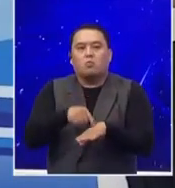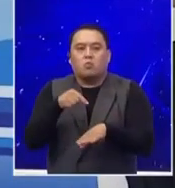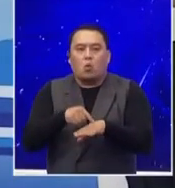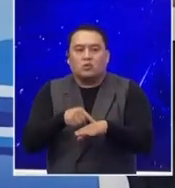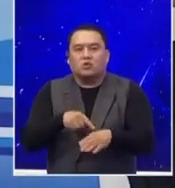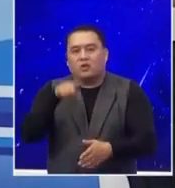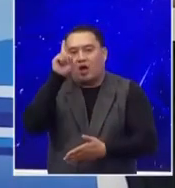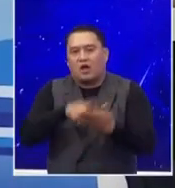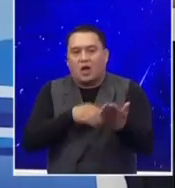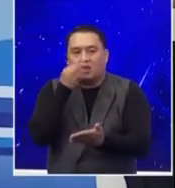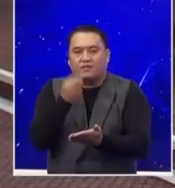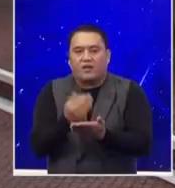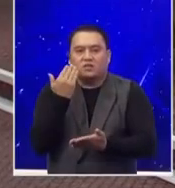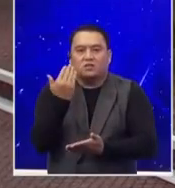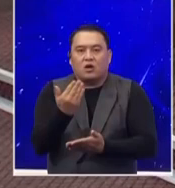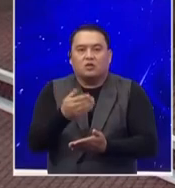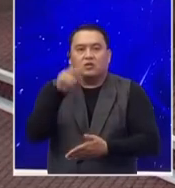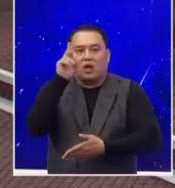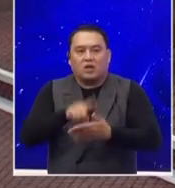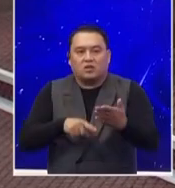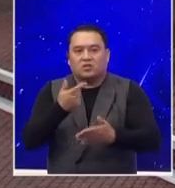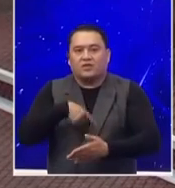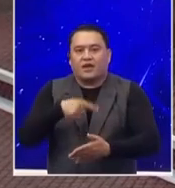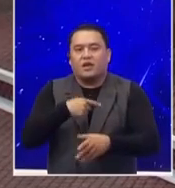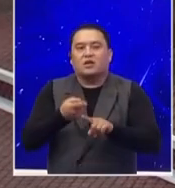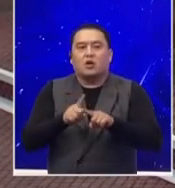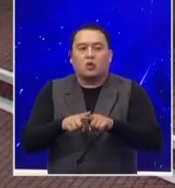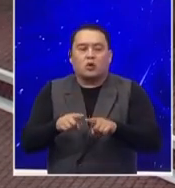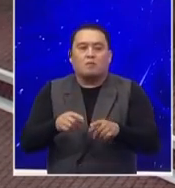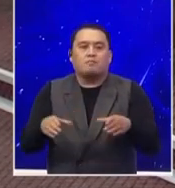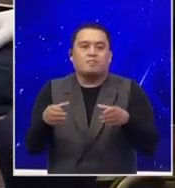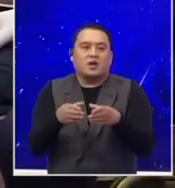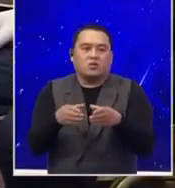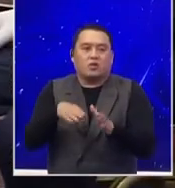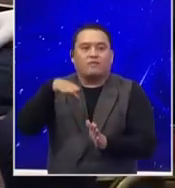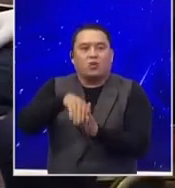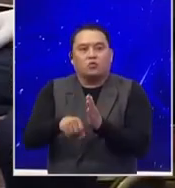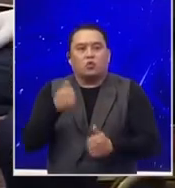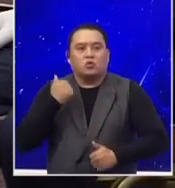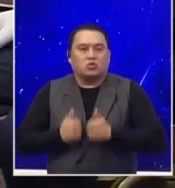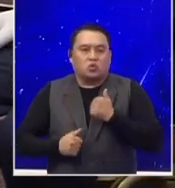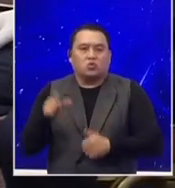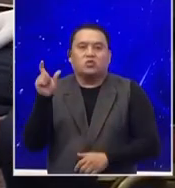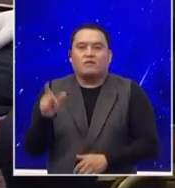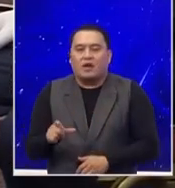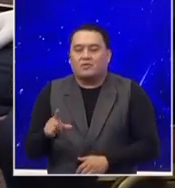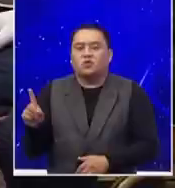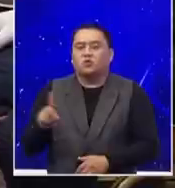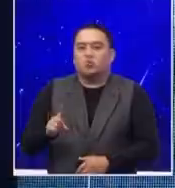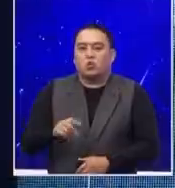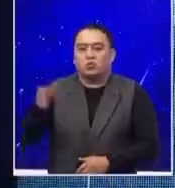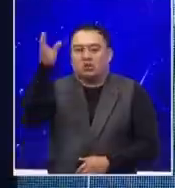степень возлагаемой ответственности, оправдать доверие своих избирателей, а потому в партийный резерв войдут лишь достойнейшие. Наряду с этим